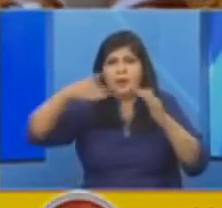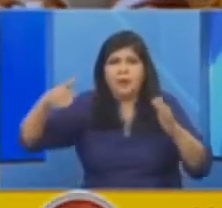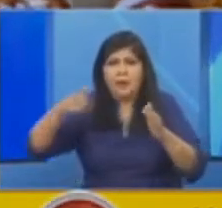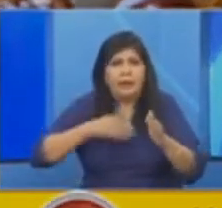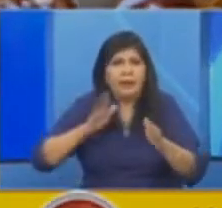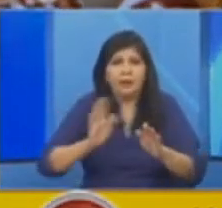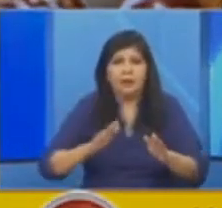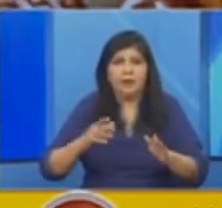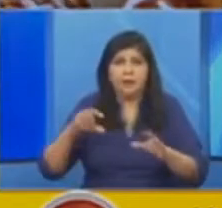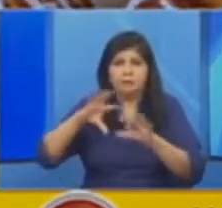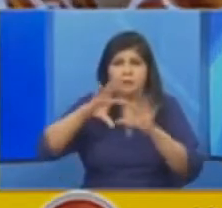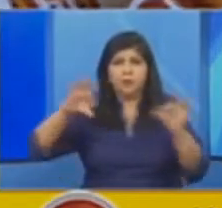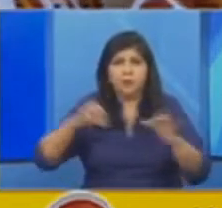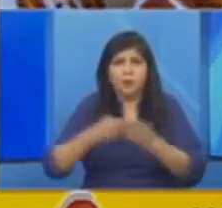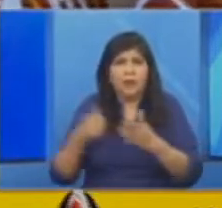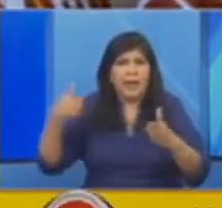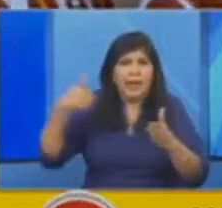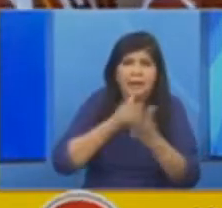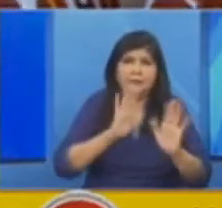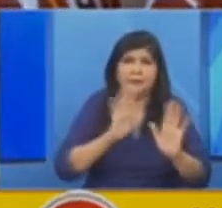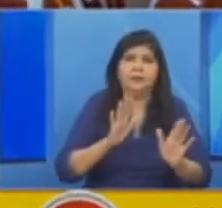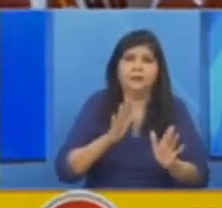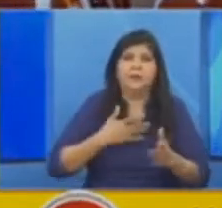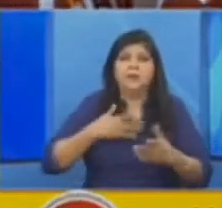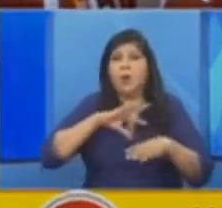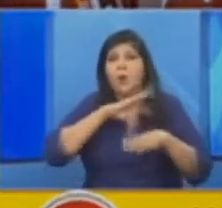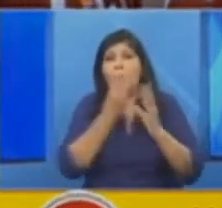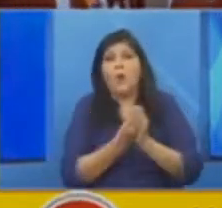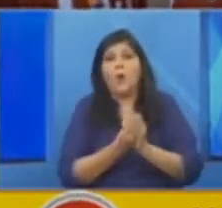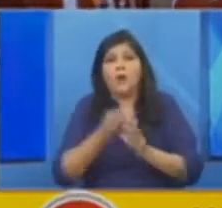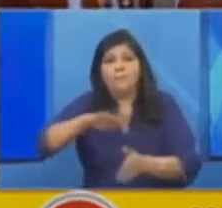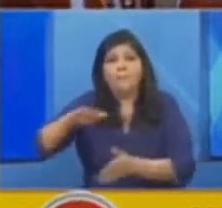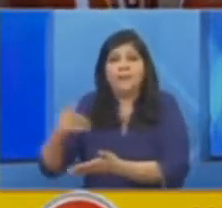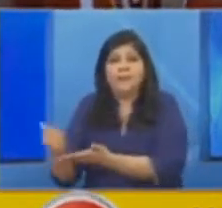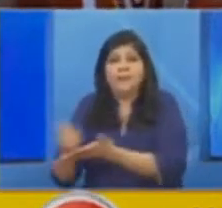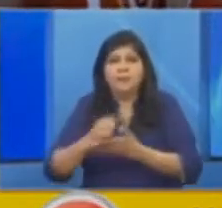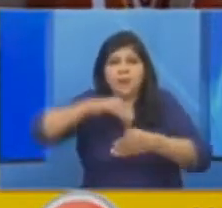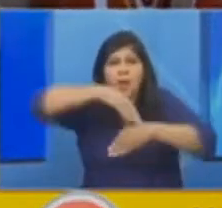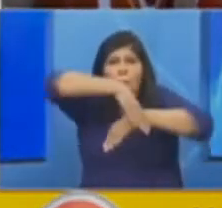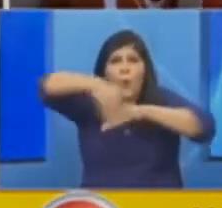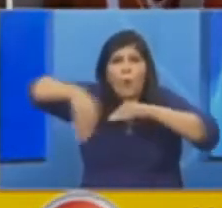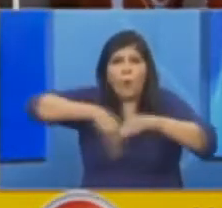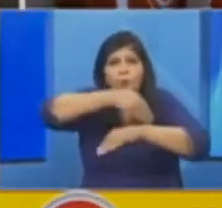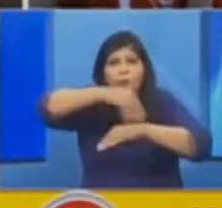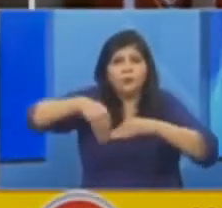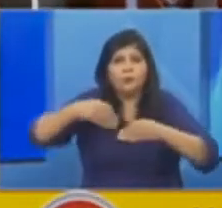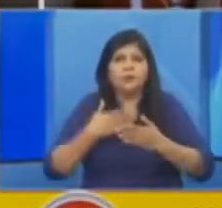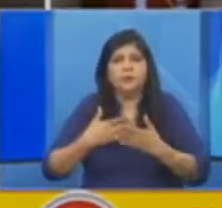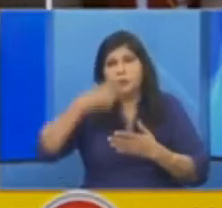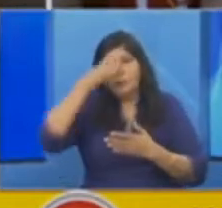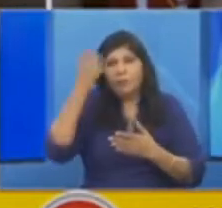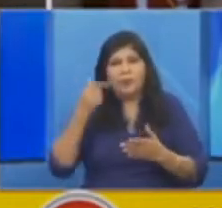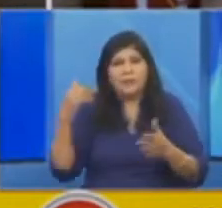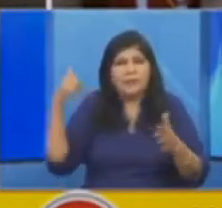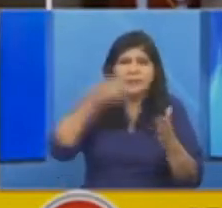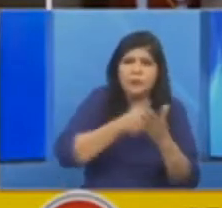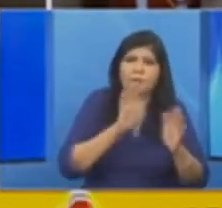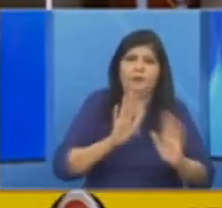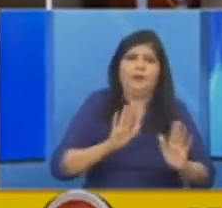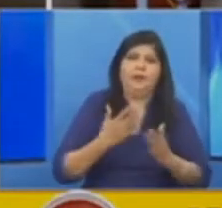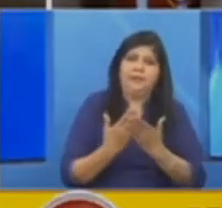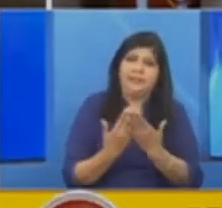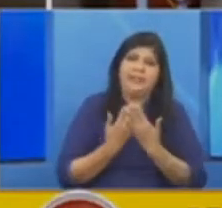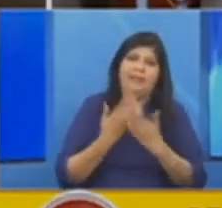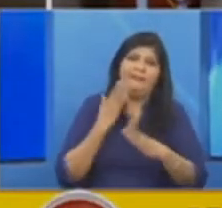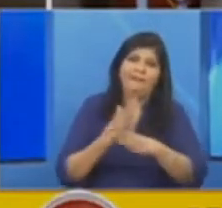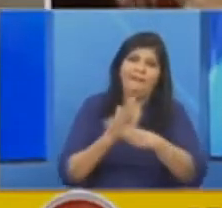नहीं मिलता था ये खिलोने हर तरफ से राउंड होते थे इसलिए बच्चों को चोड की भी